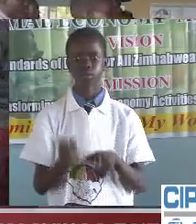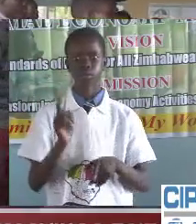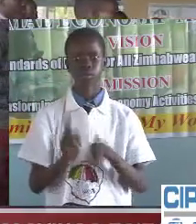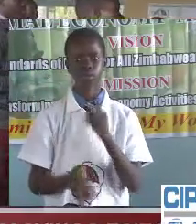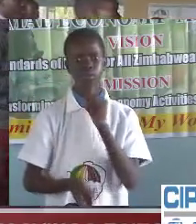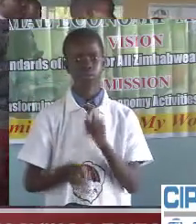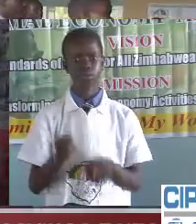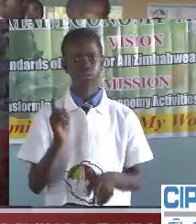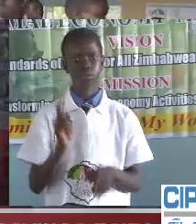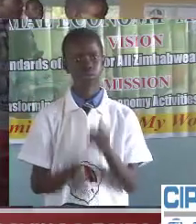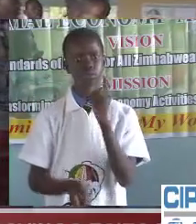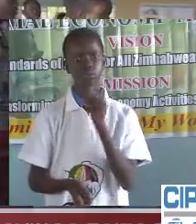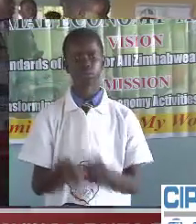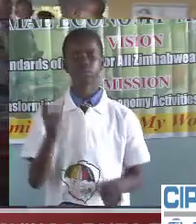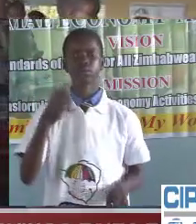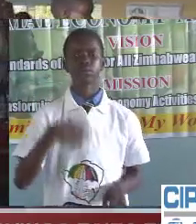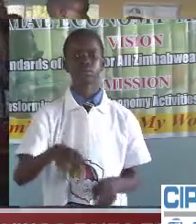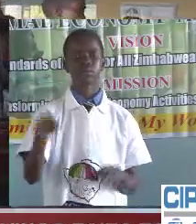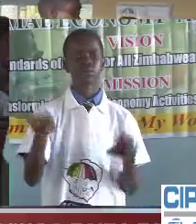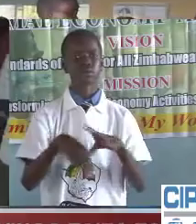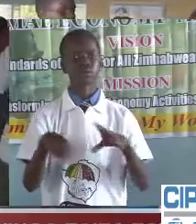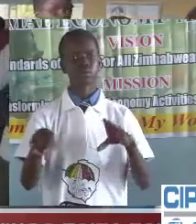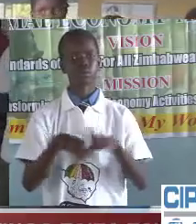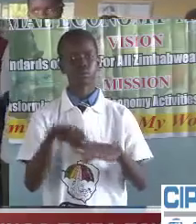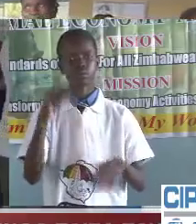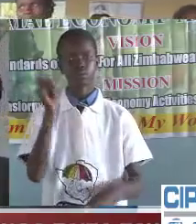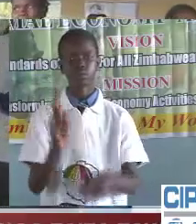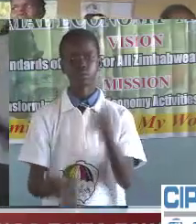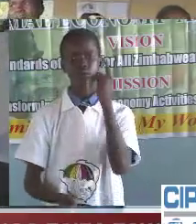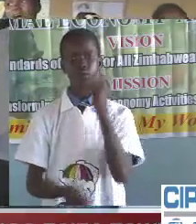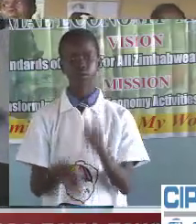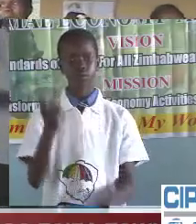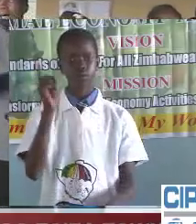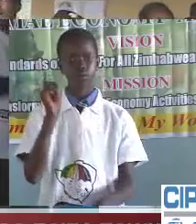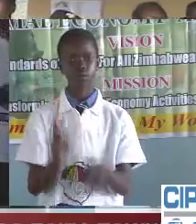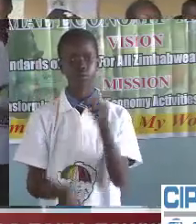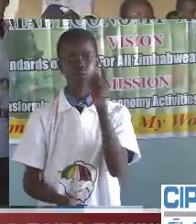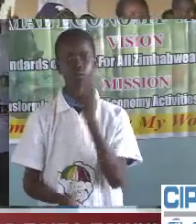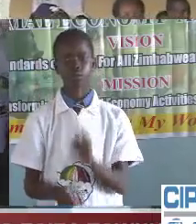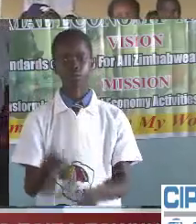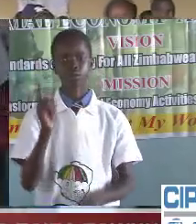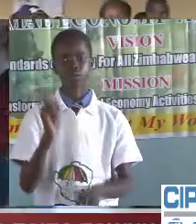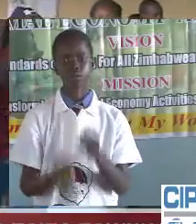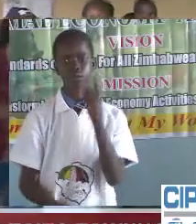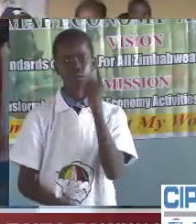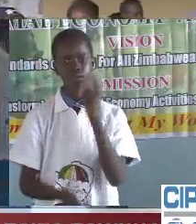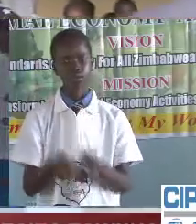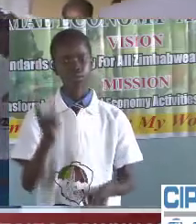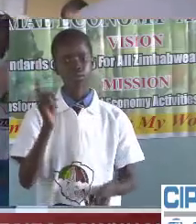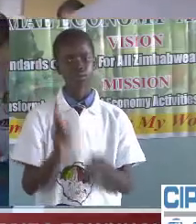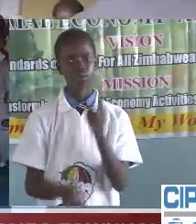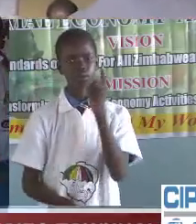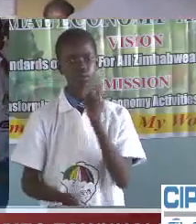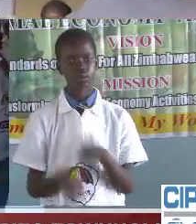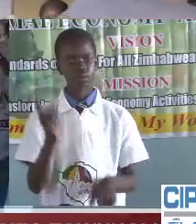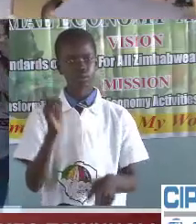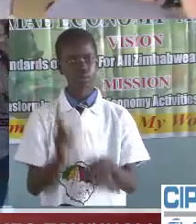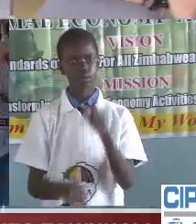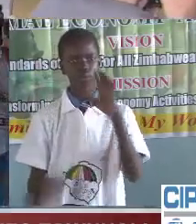famba famba nezichiya famba famba famba yo famba